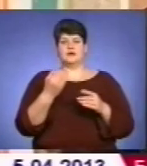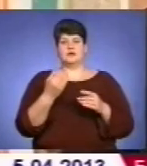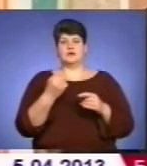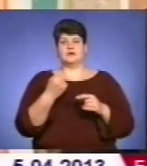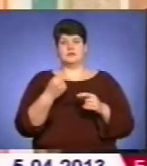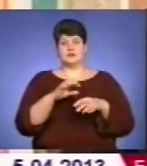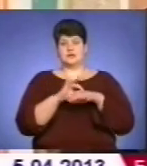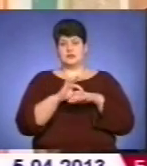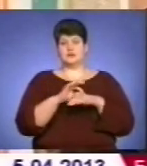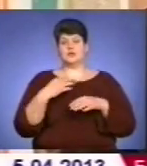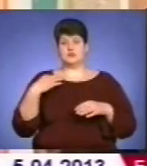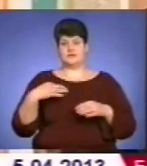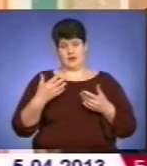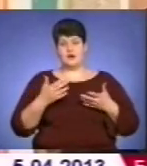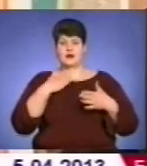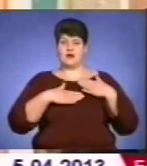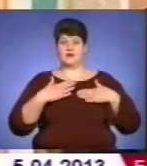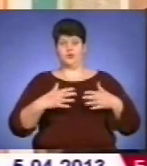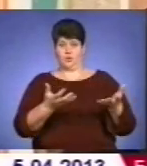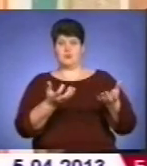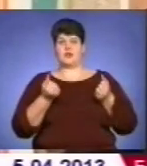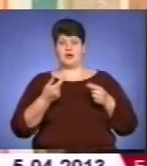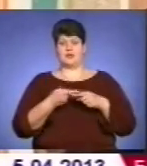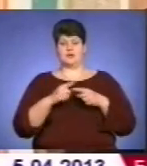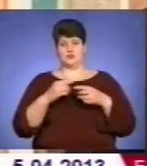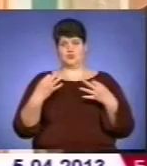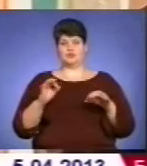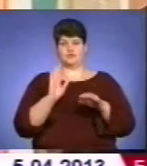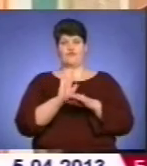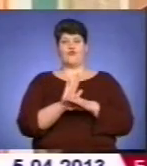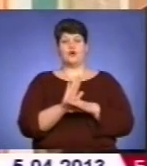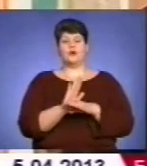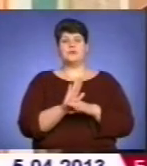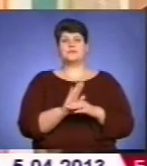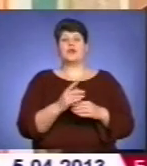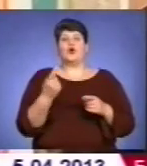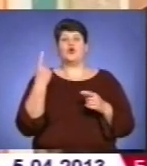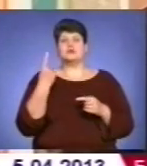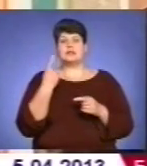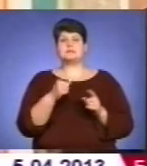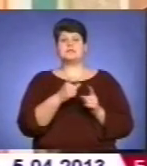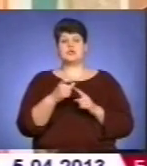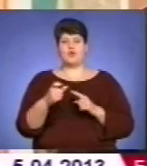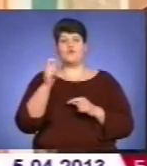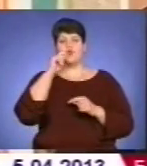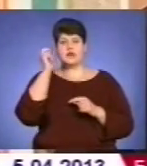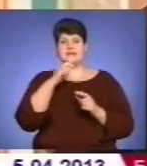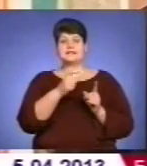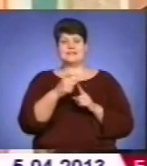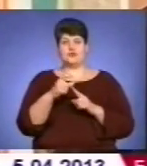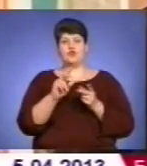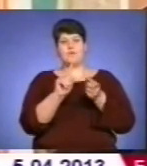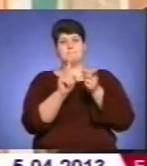І вона радо прийняла цю Божу волю. Одним словом, в українській мові воно